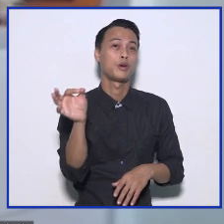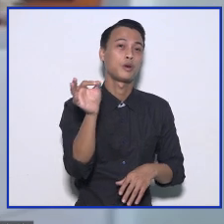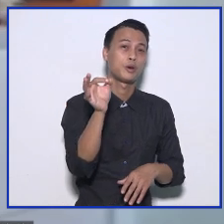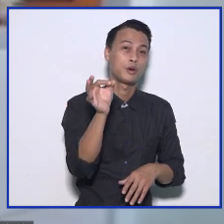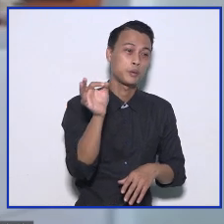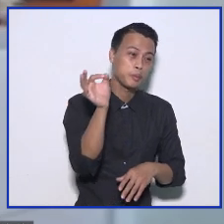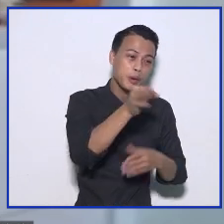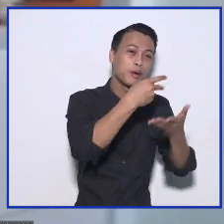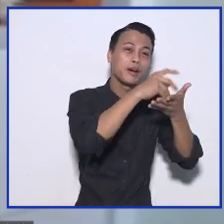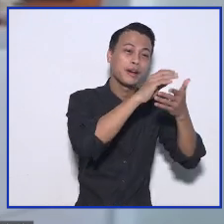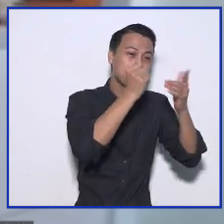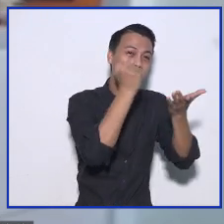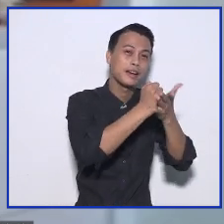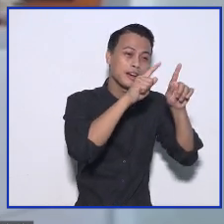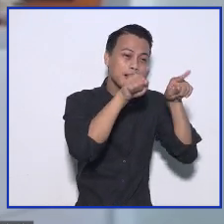KBZ ပေါ့နော် KBZ